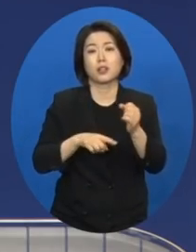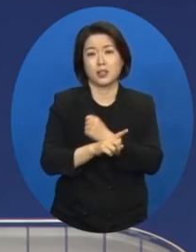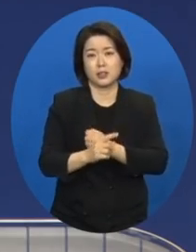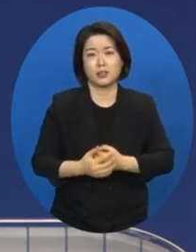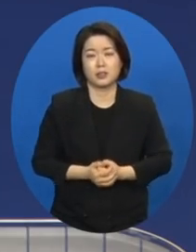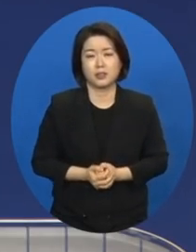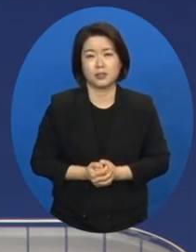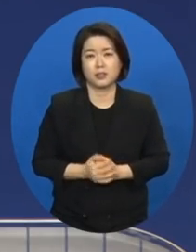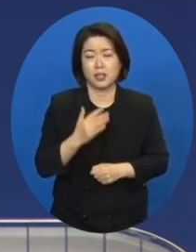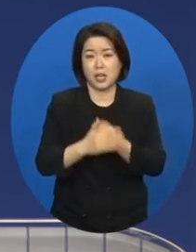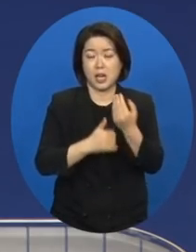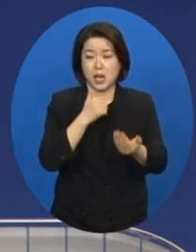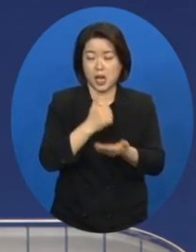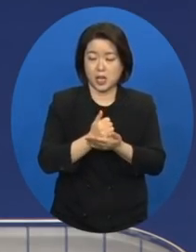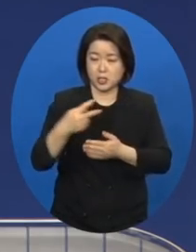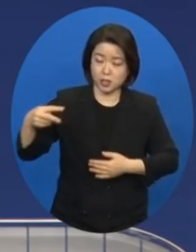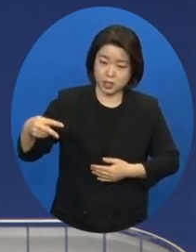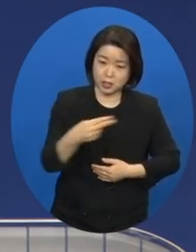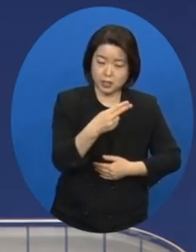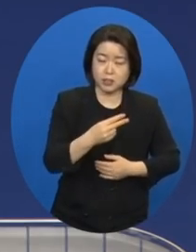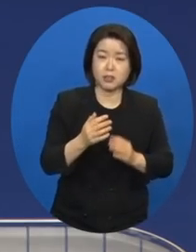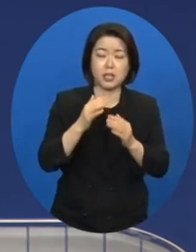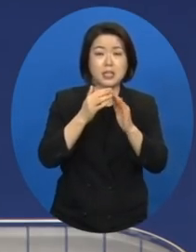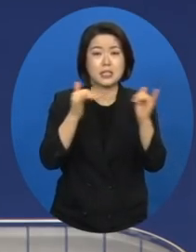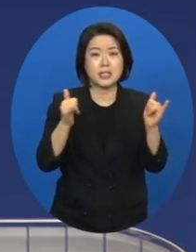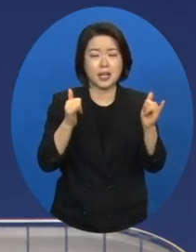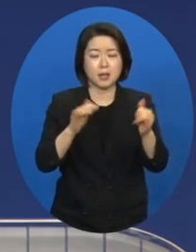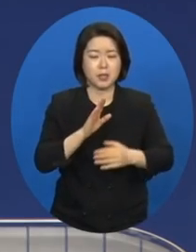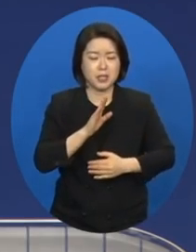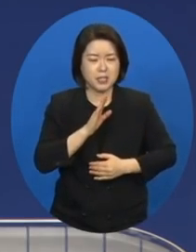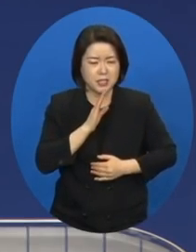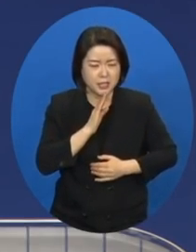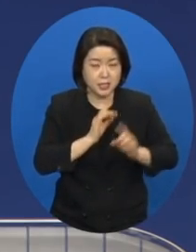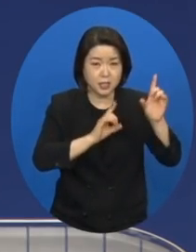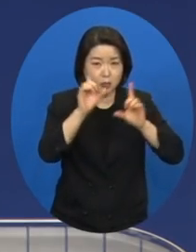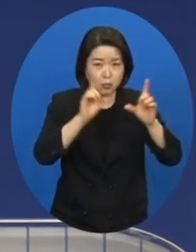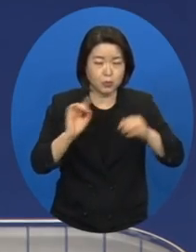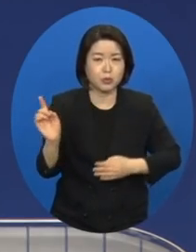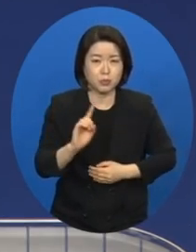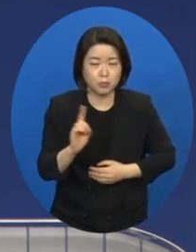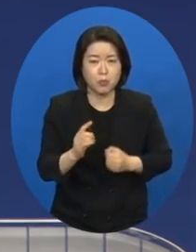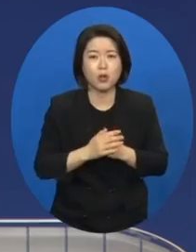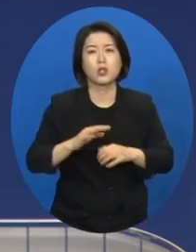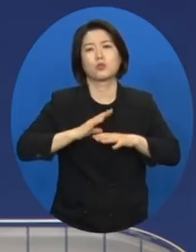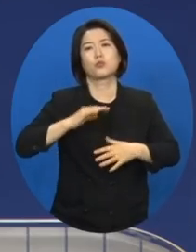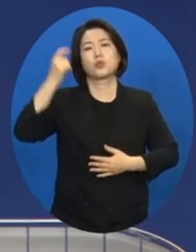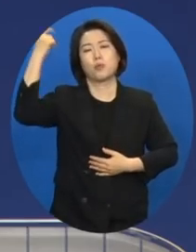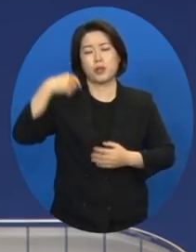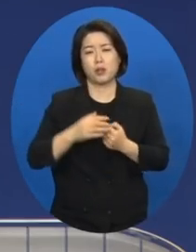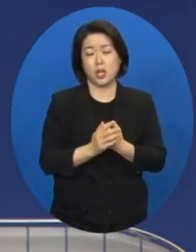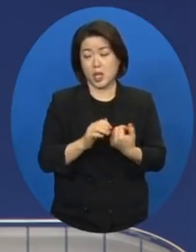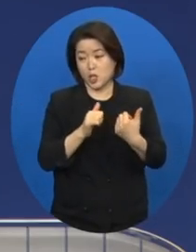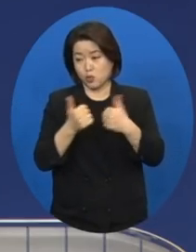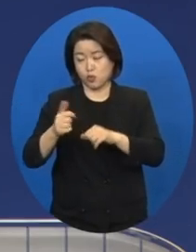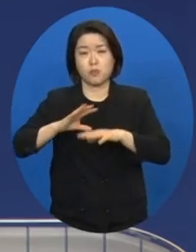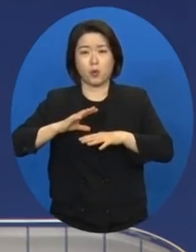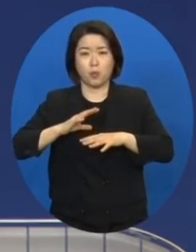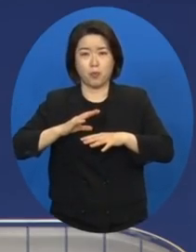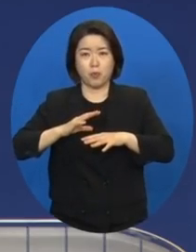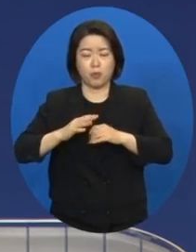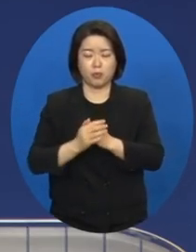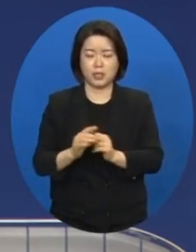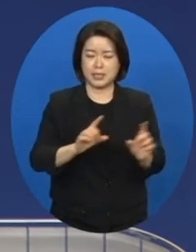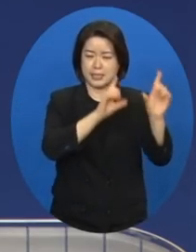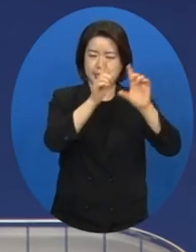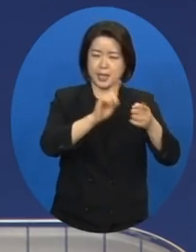단절된 인간의 실존은 두려움을 느낄 수밖에 없다라는 거예요. 즉 죽음의 공포, 삶을 내 혼자 짐을